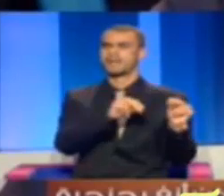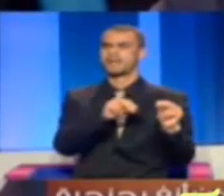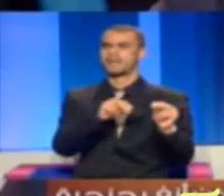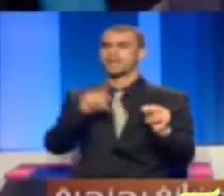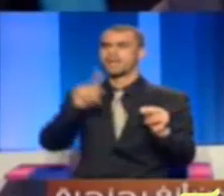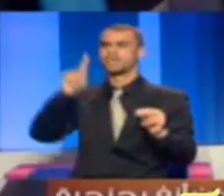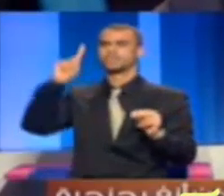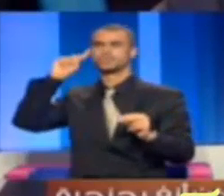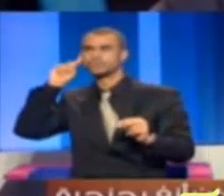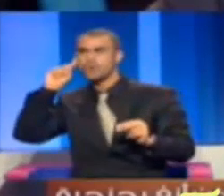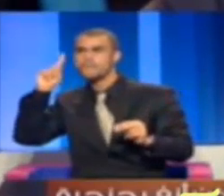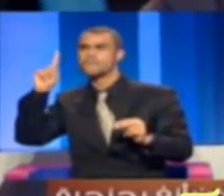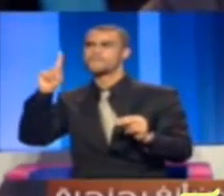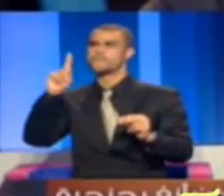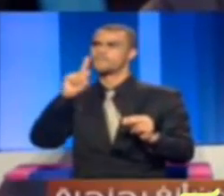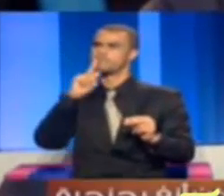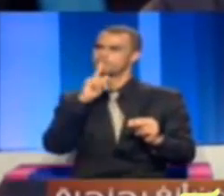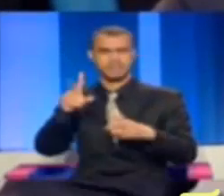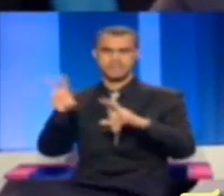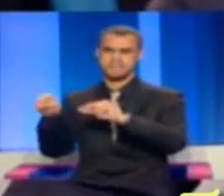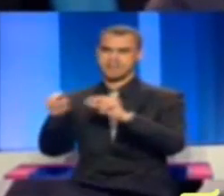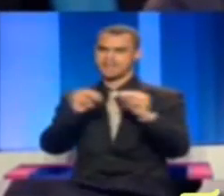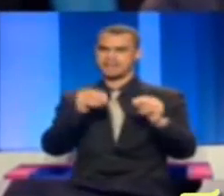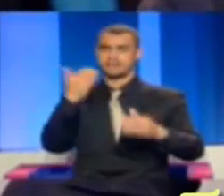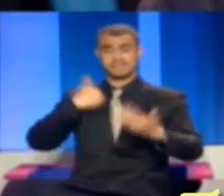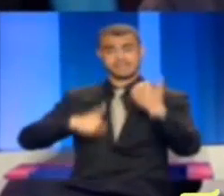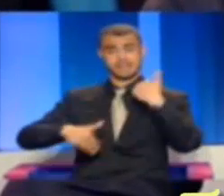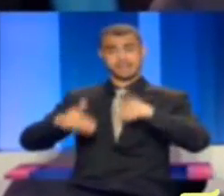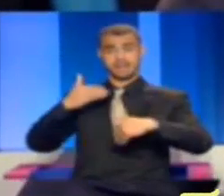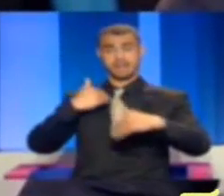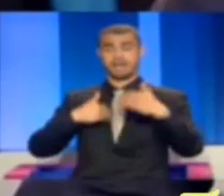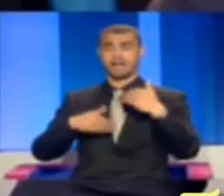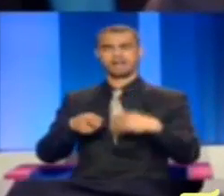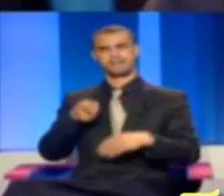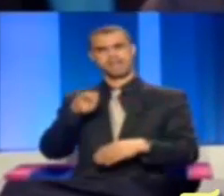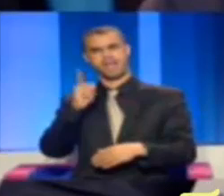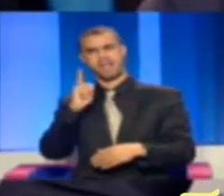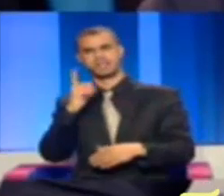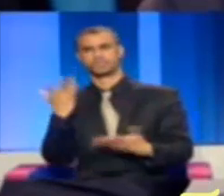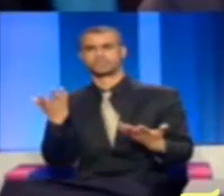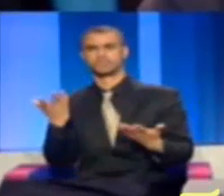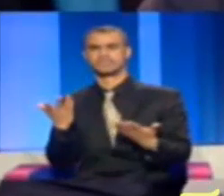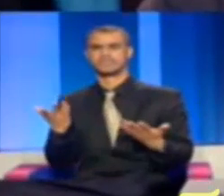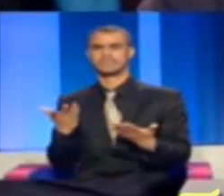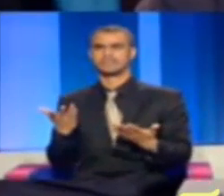ديال الصم البكم. اول انها